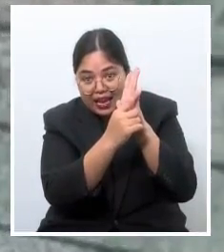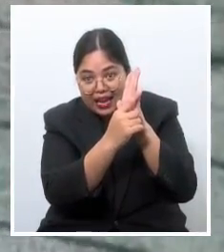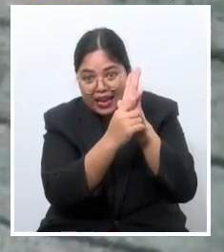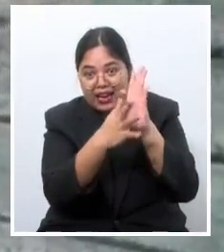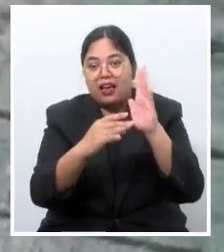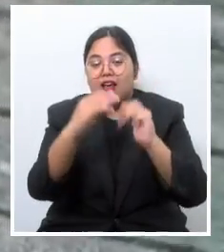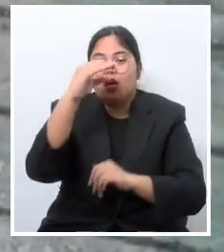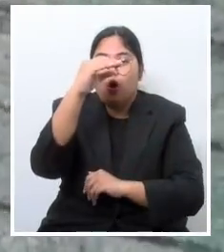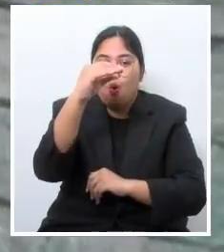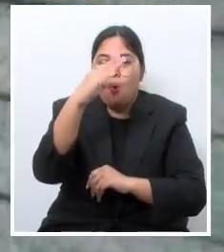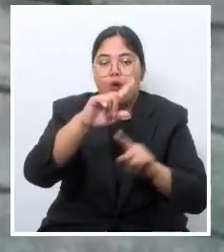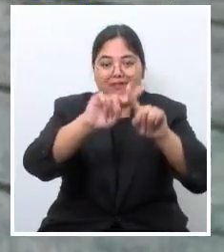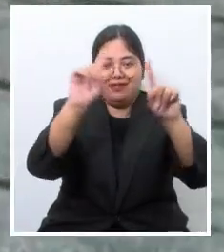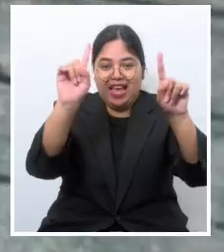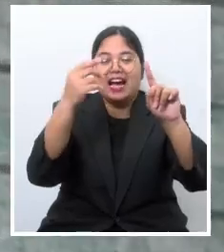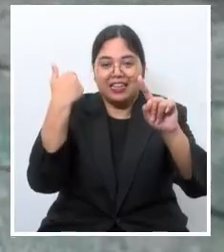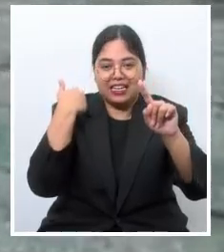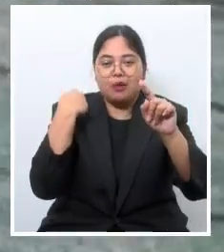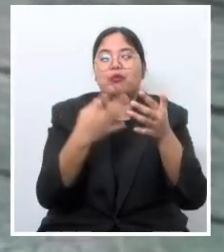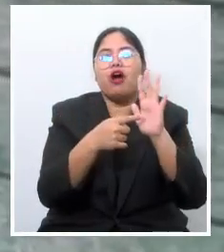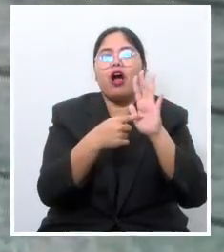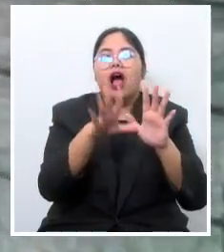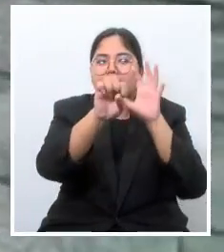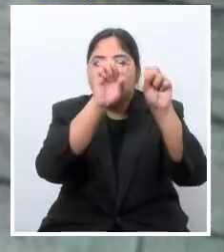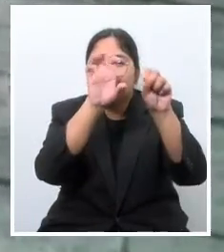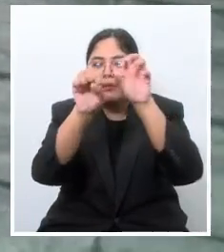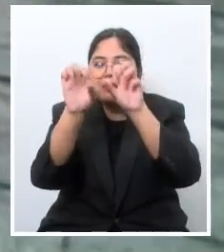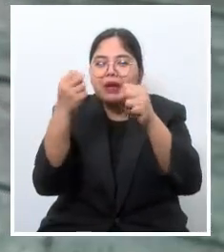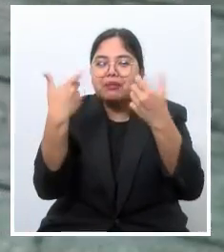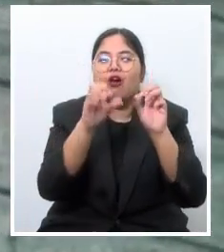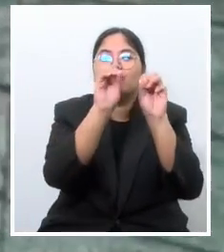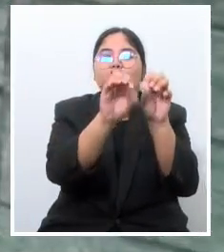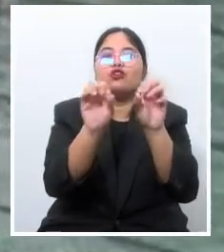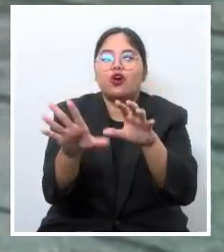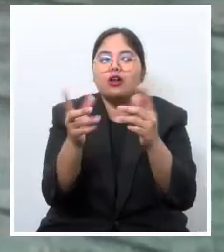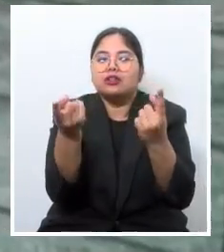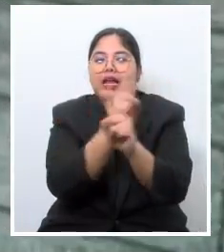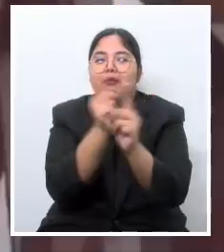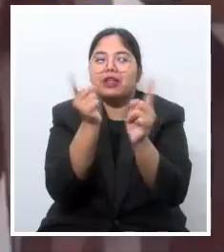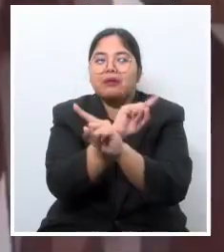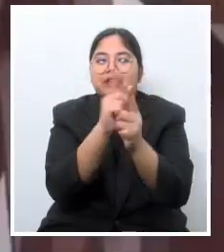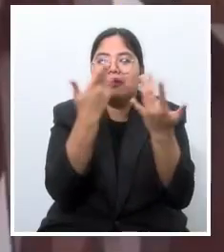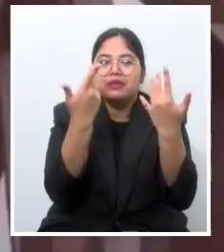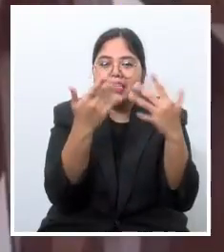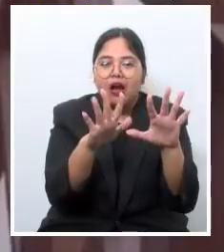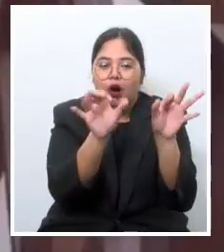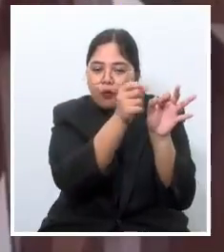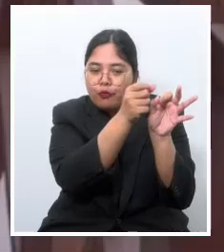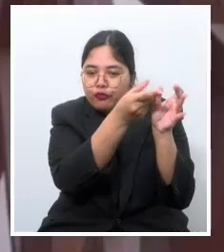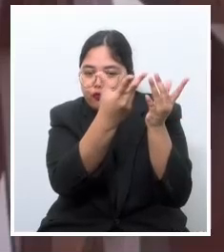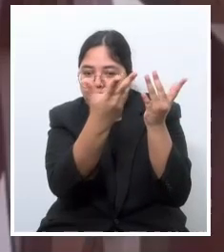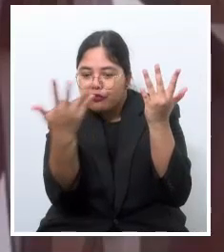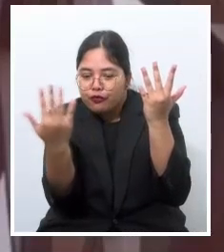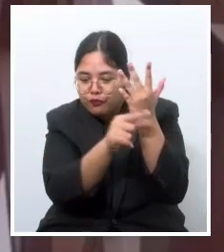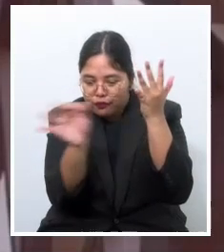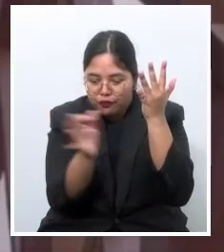โอจะเขียนไม่เหมือนตัวอื่นอย่างนี้เป็นต้นหลังจากที่เรียนสระเสร็จแล้วเรียนพยัญชนะทั้ง 44ตัวเสร็จแล้ว